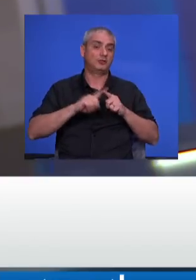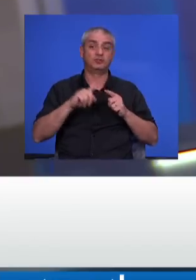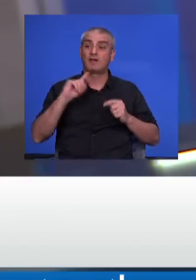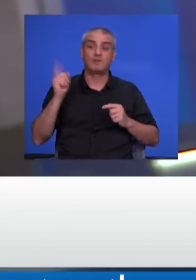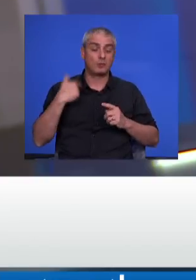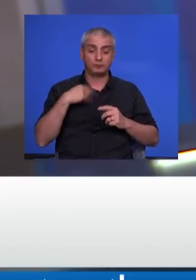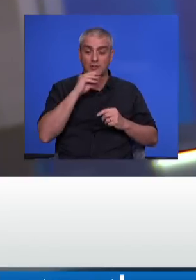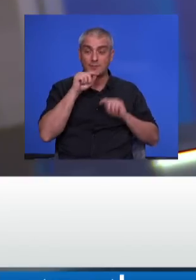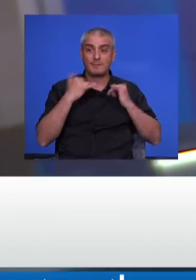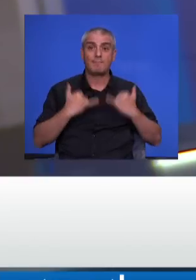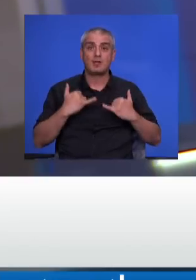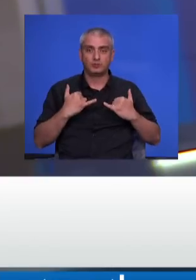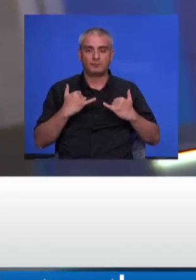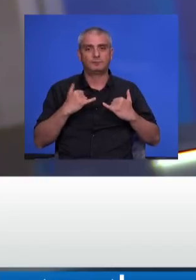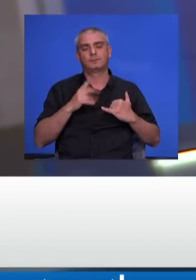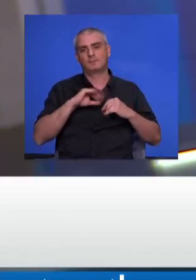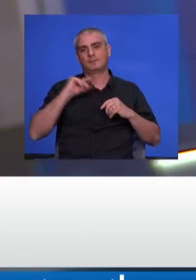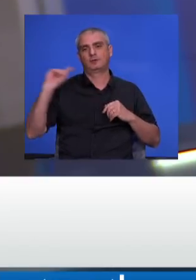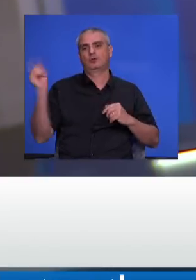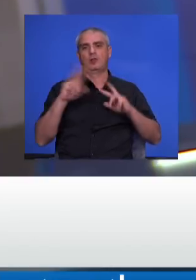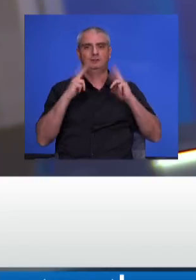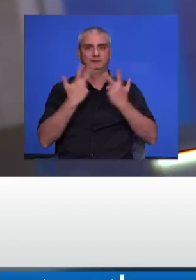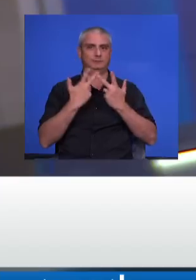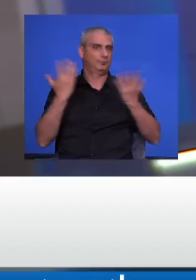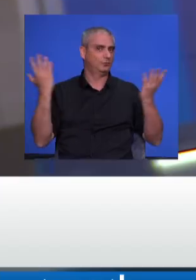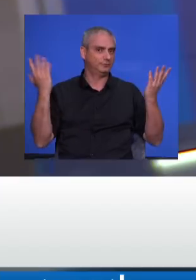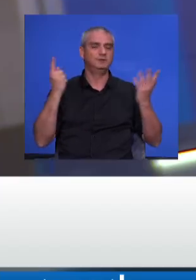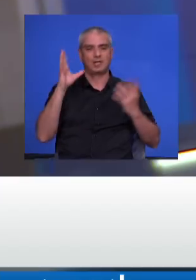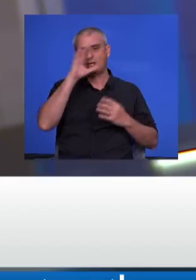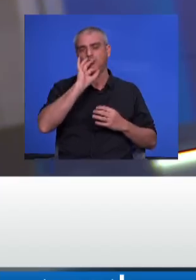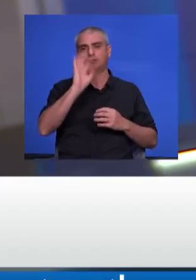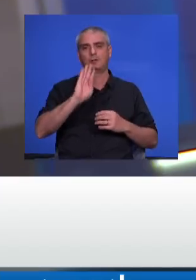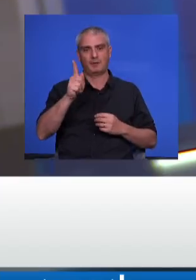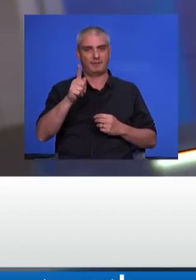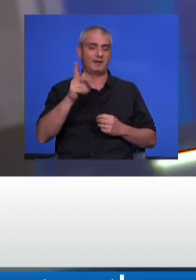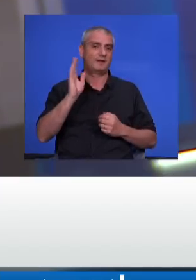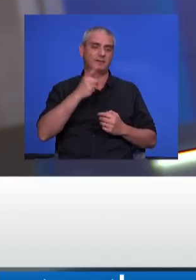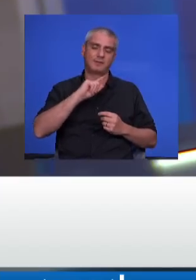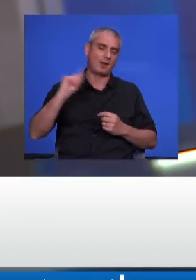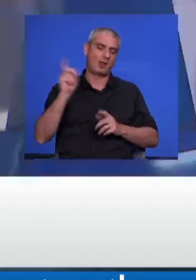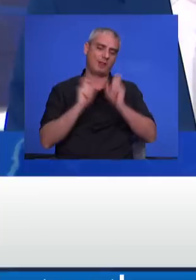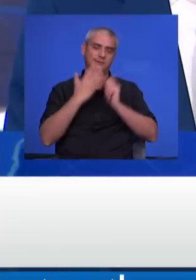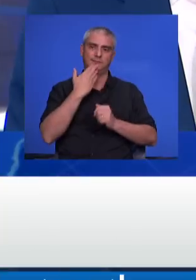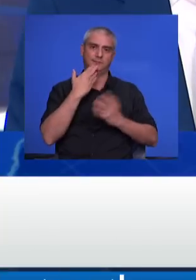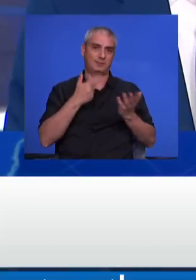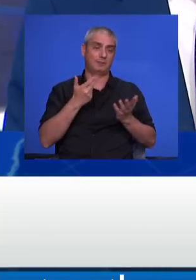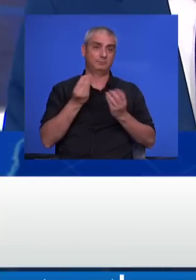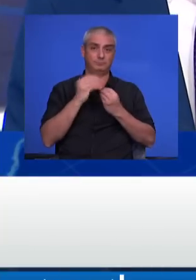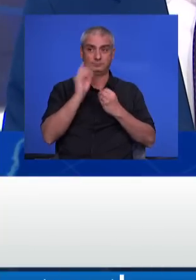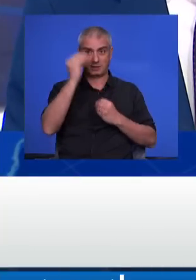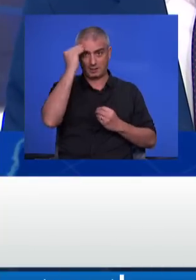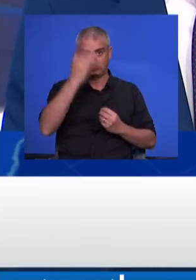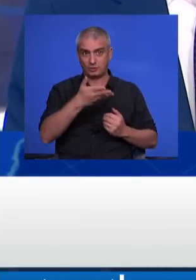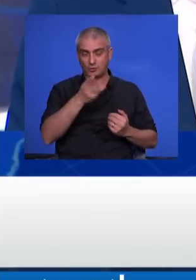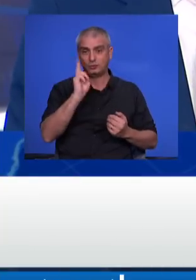שאנחנו מדברים פה עכשיו זה על כלל הציבור. זה הגישה של נתניהו וסמוטריץ' לכל אזרחי המדינה. מעבר לזה צריך לזכור, יש